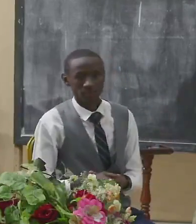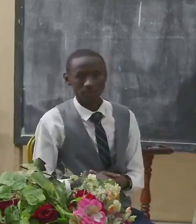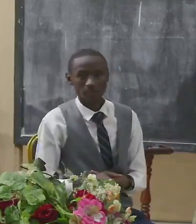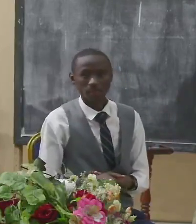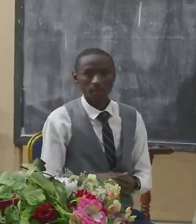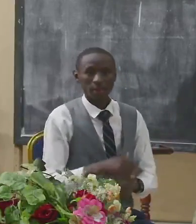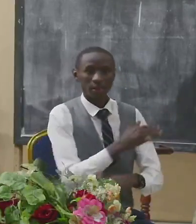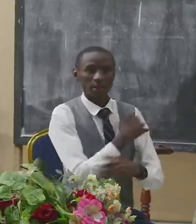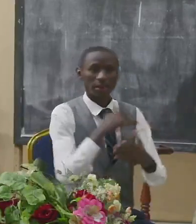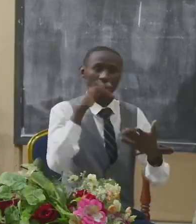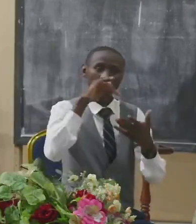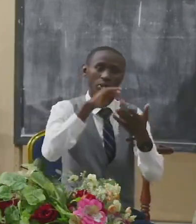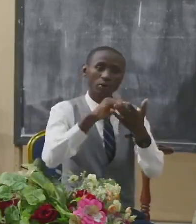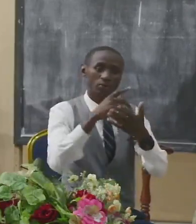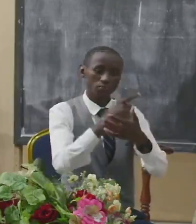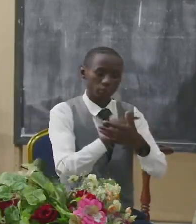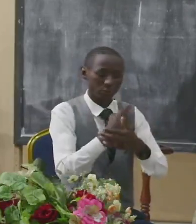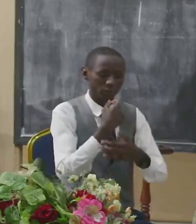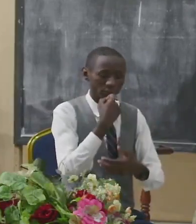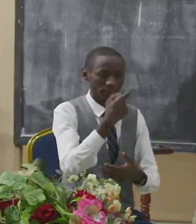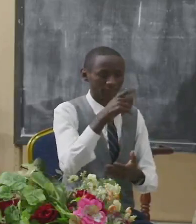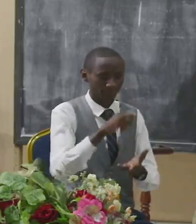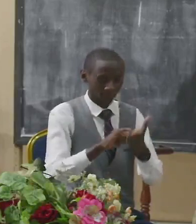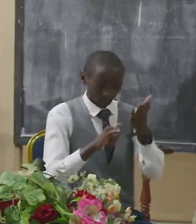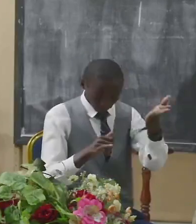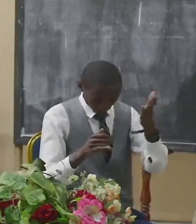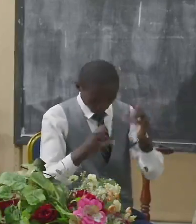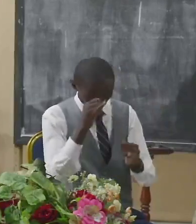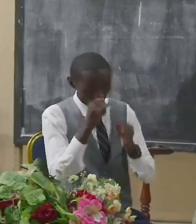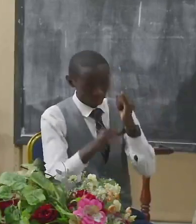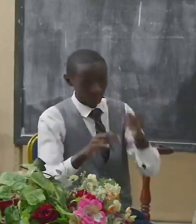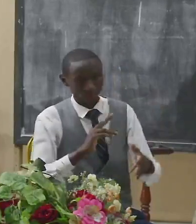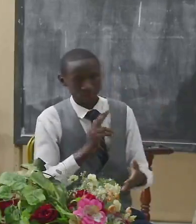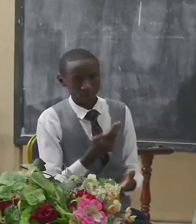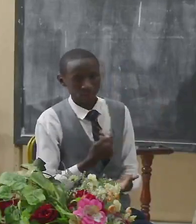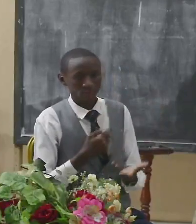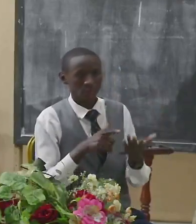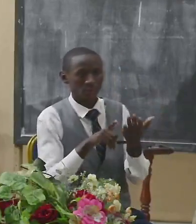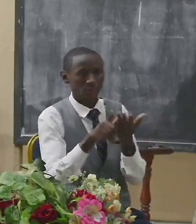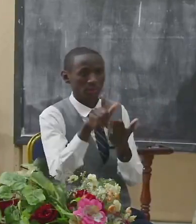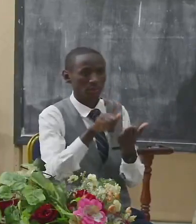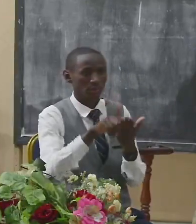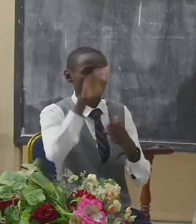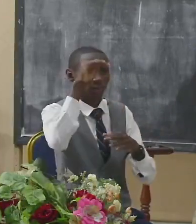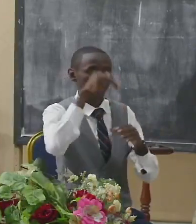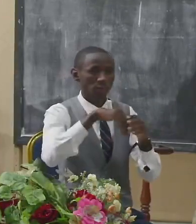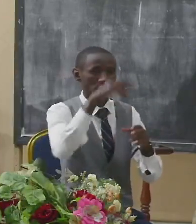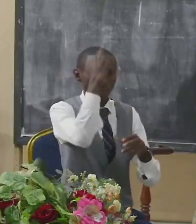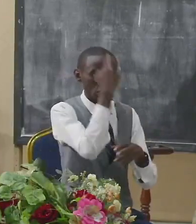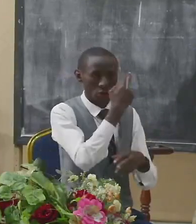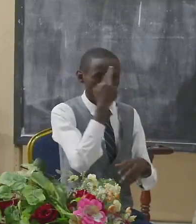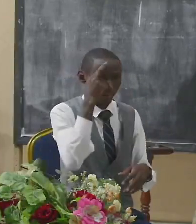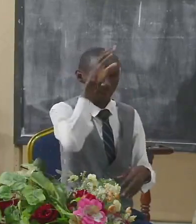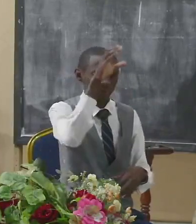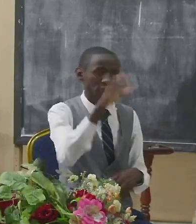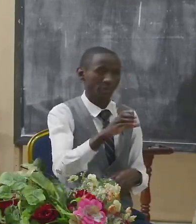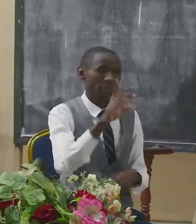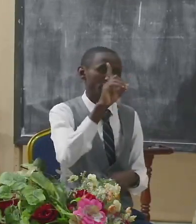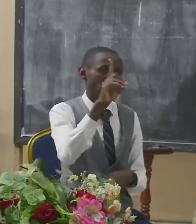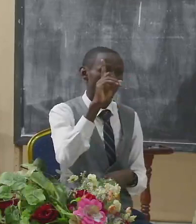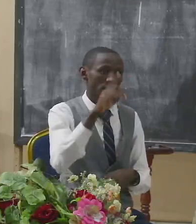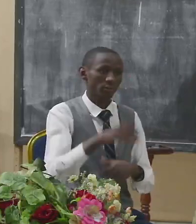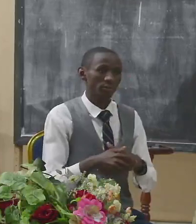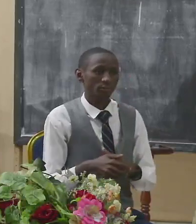Et c'est ce que dit Paul. Na ndio kenye Paulo anasema. Si nous lisons dans Romains 1. Kama tunasoma katika Waroma sura